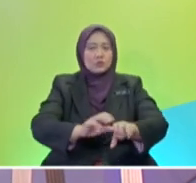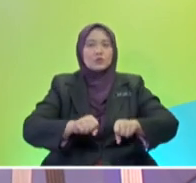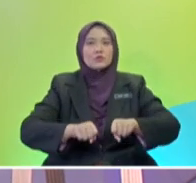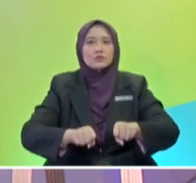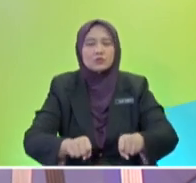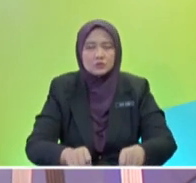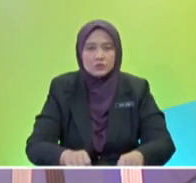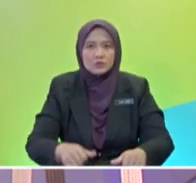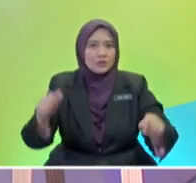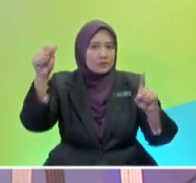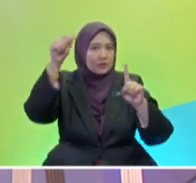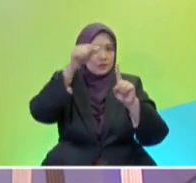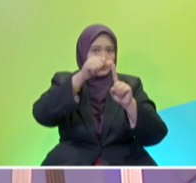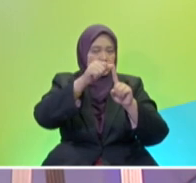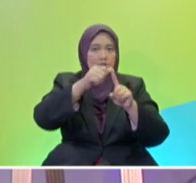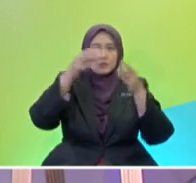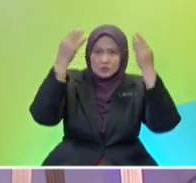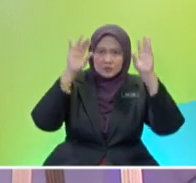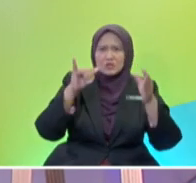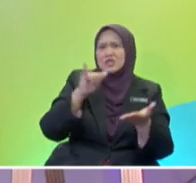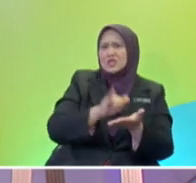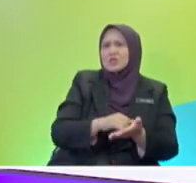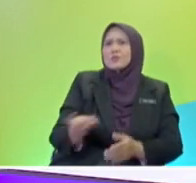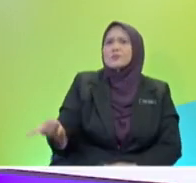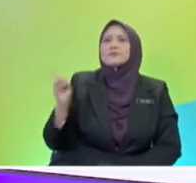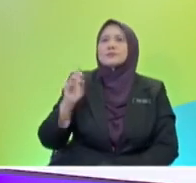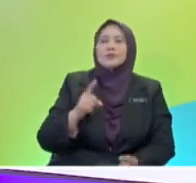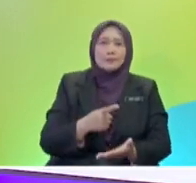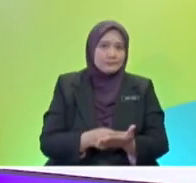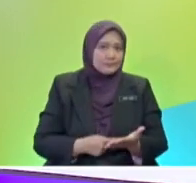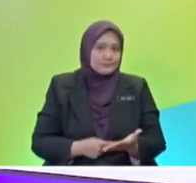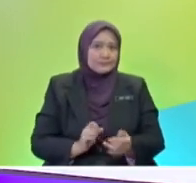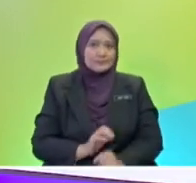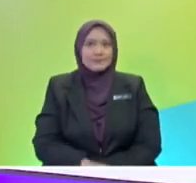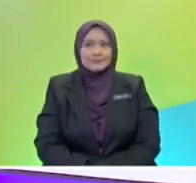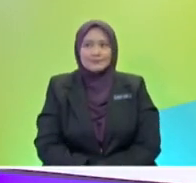menunjukkan dalil Apa Daya Apa